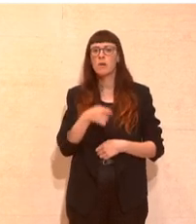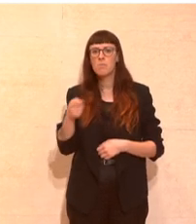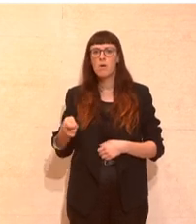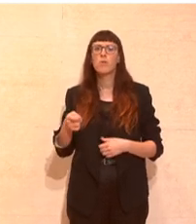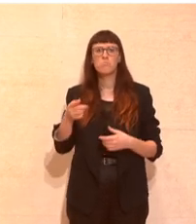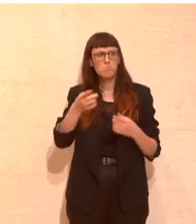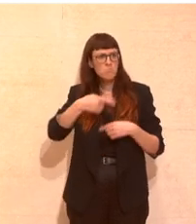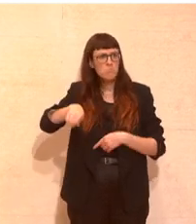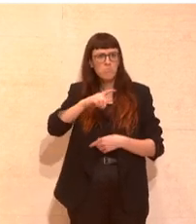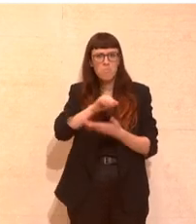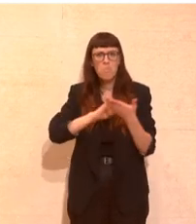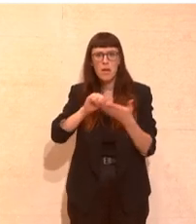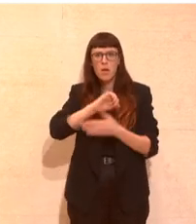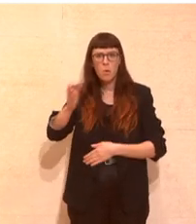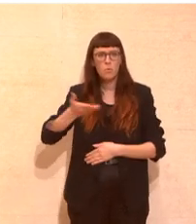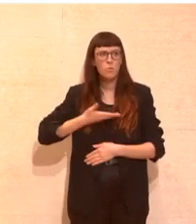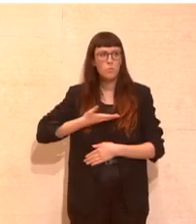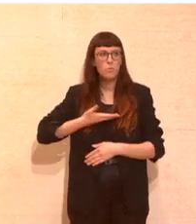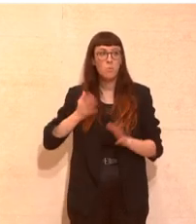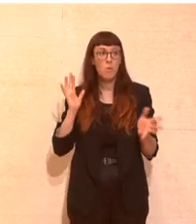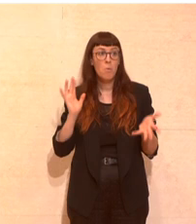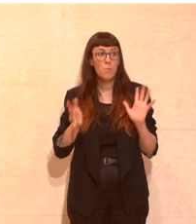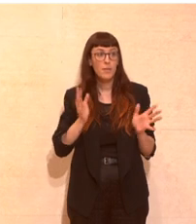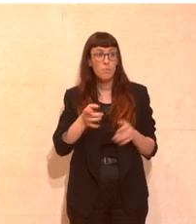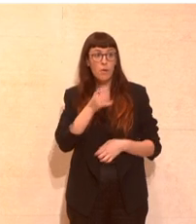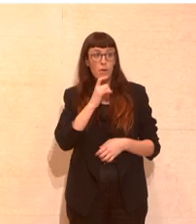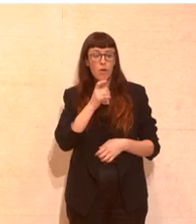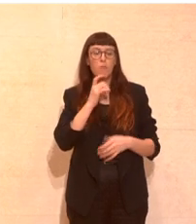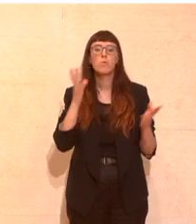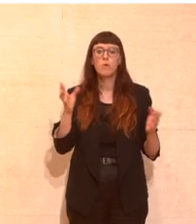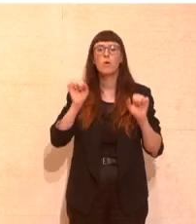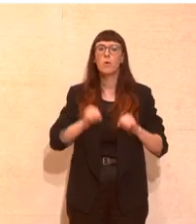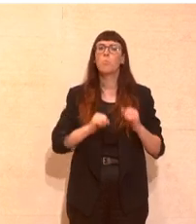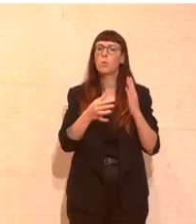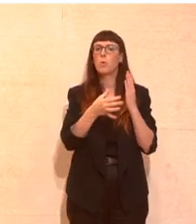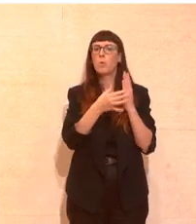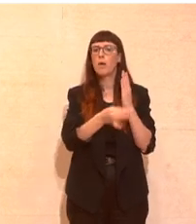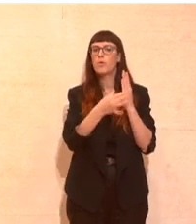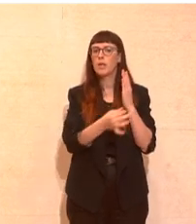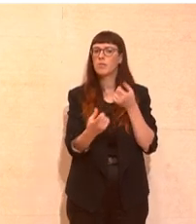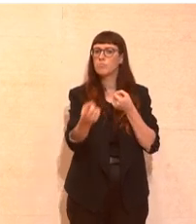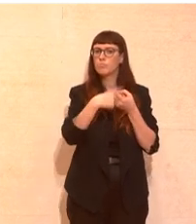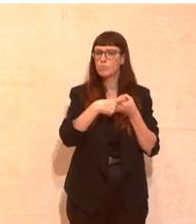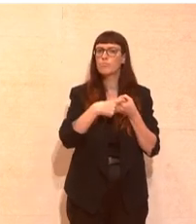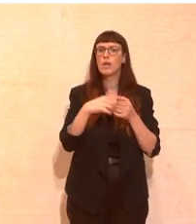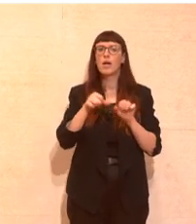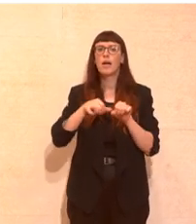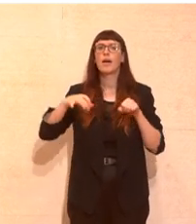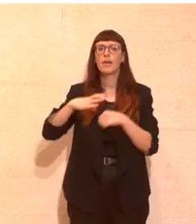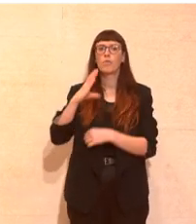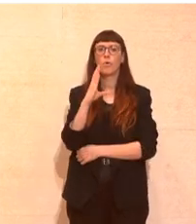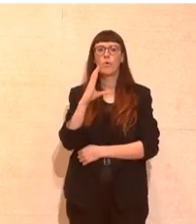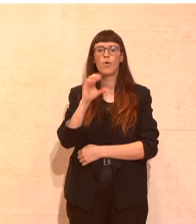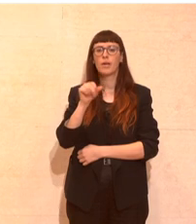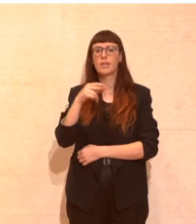Passeur. Si vous ne l'avez pas reçu, n'hésitez pas à vous abonner. Vous trouvez toutes les informations sur le réseau Canopée. Et l'idée est justement de vous